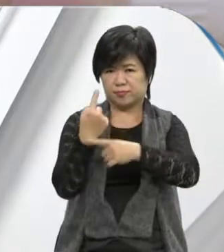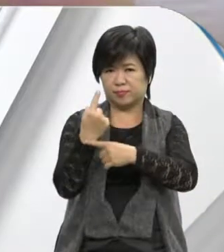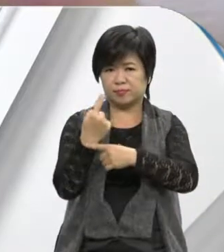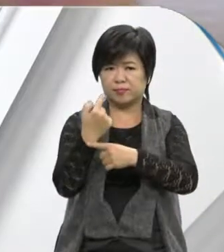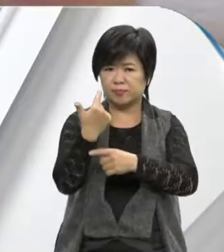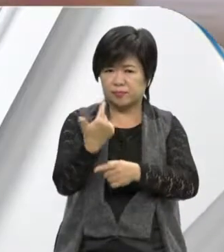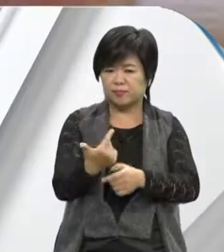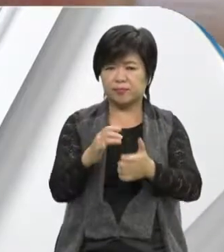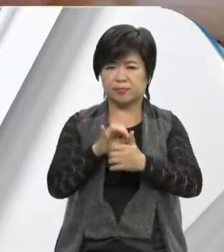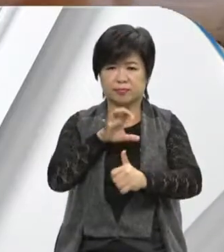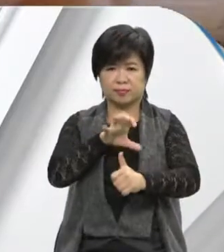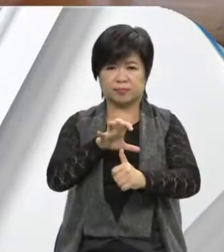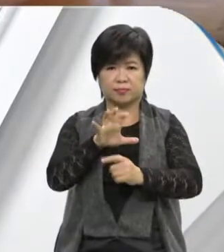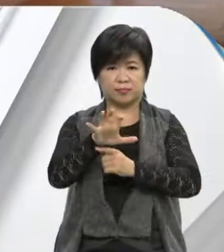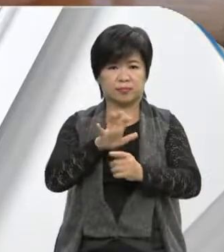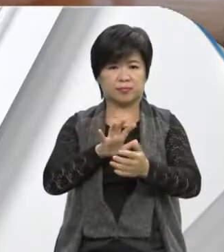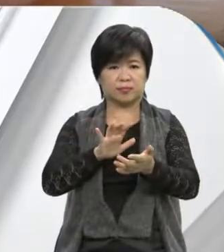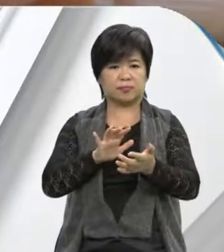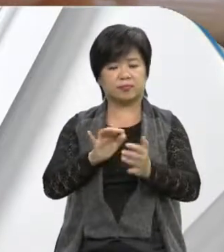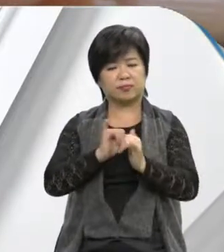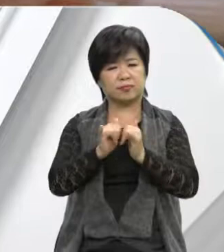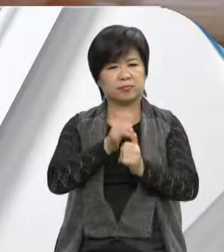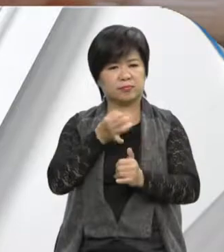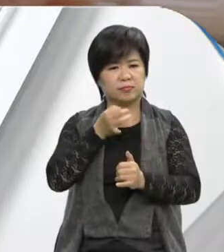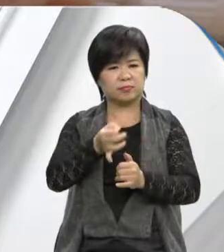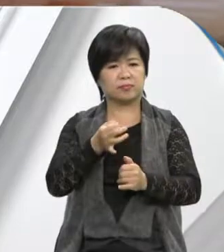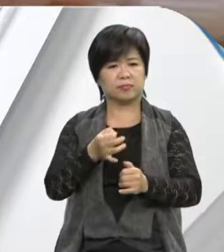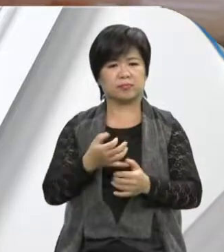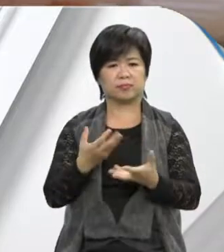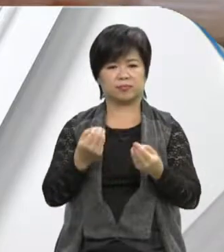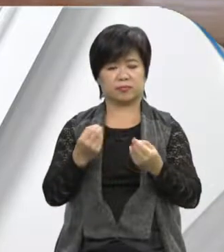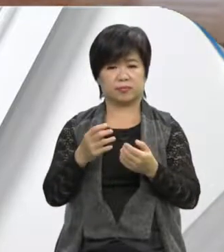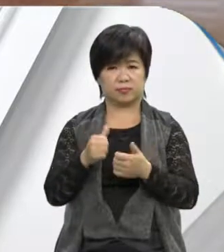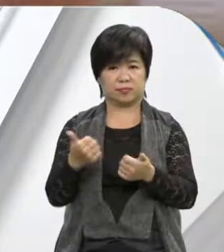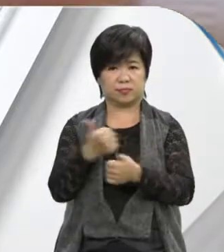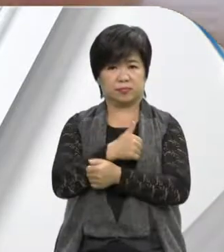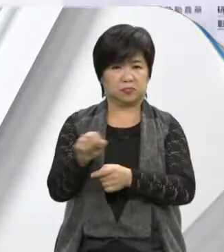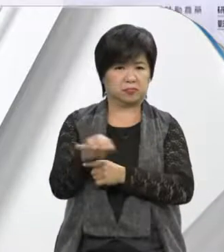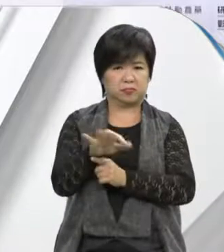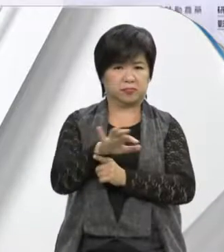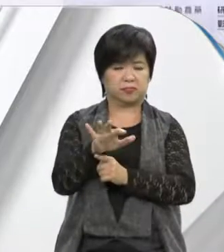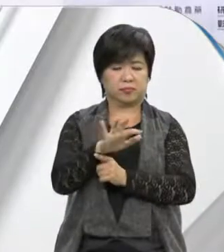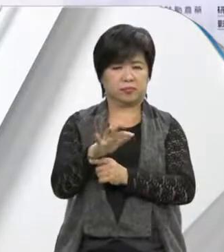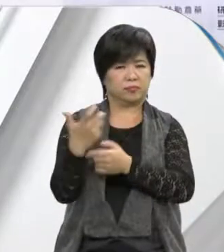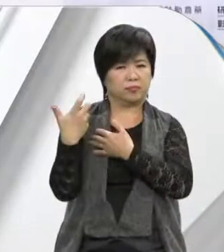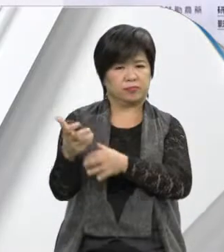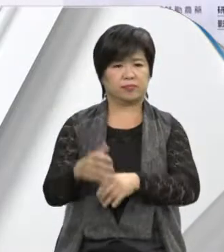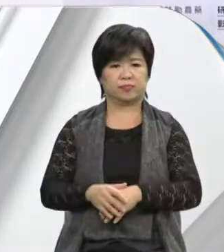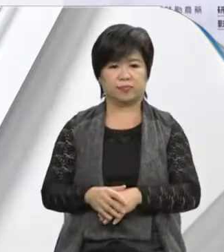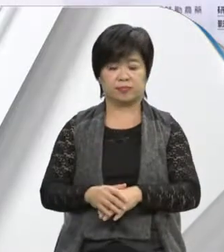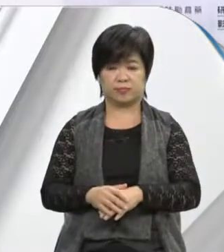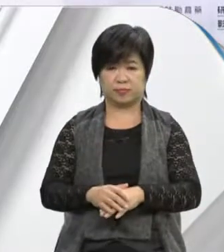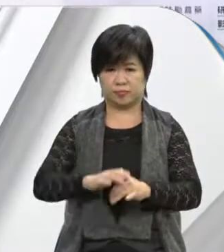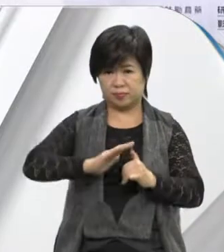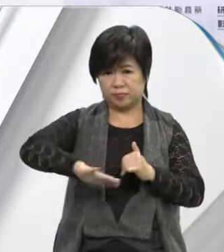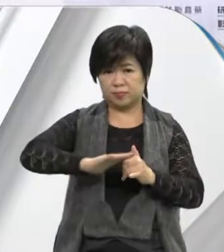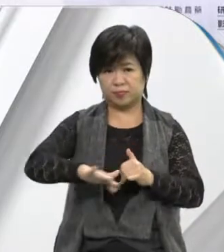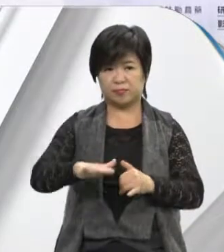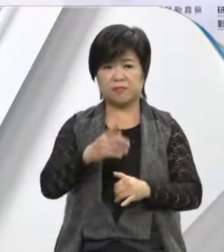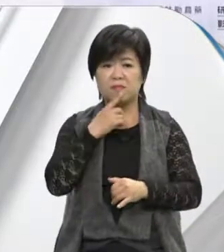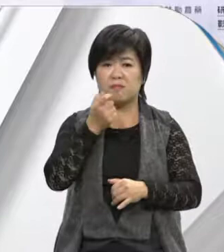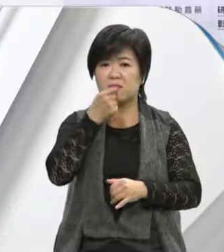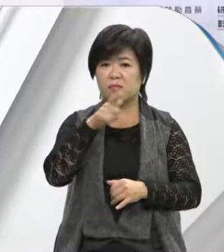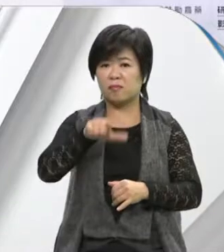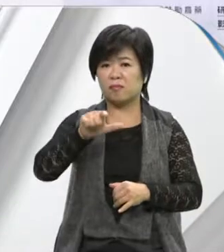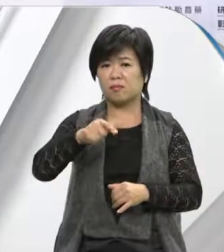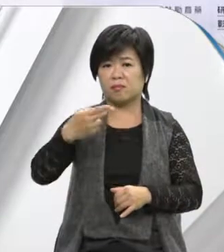慢慢被限制，农民只能买得到，反而推迫农业的业者来操作。 以今年南部的红豆6000公顷来